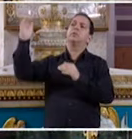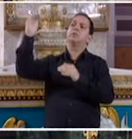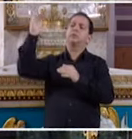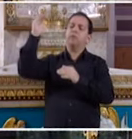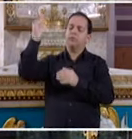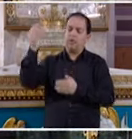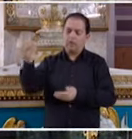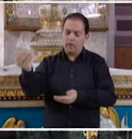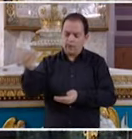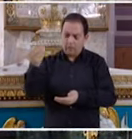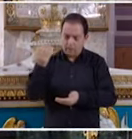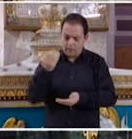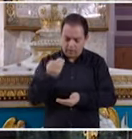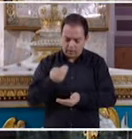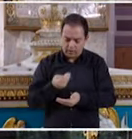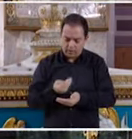Κύριε